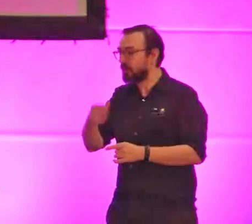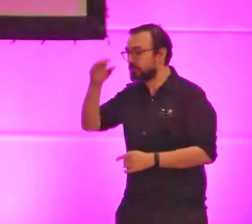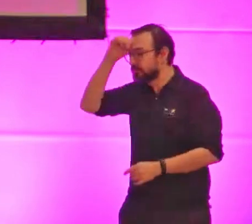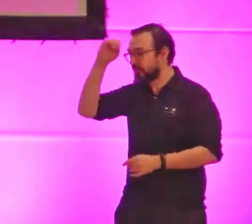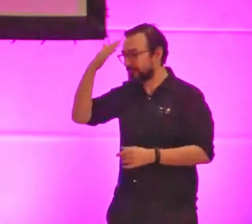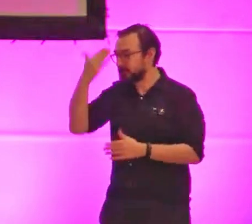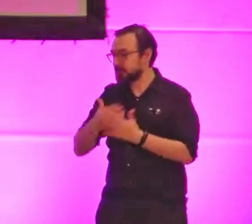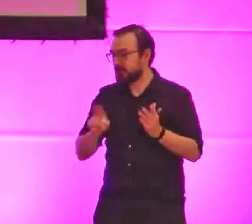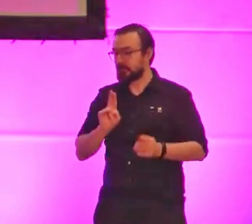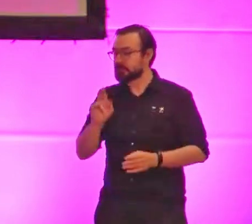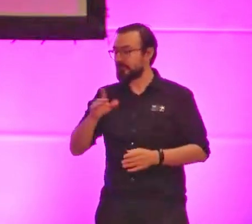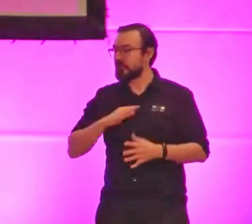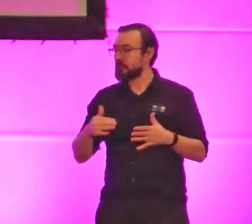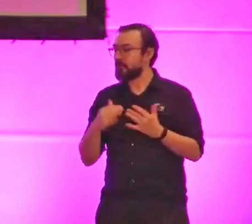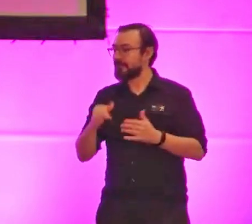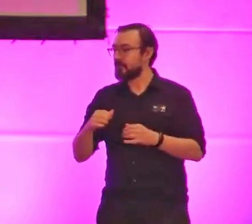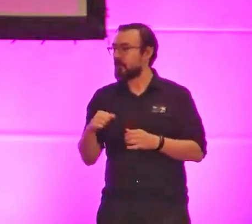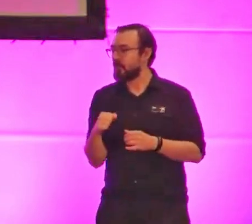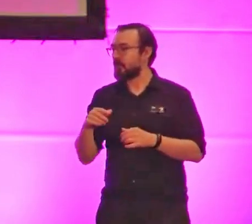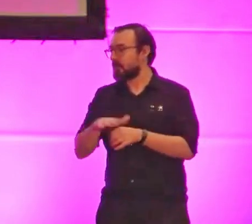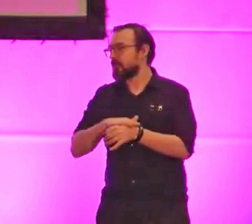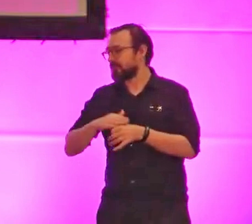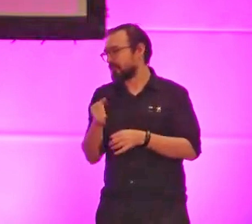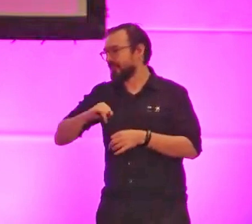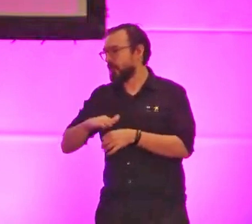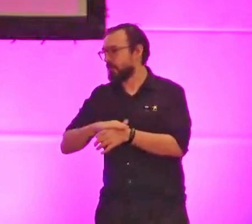bra till området? Det är där rättegången handlar om.